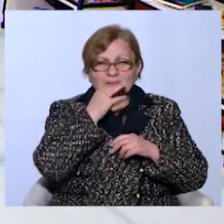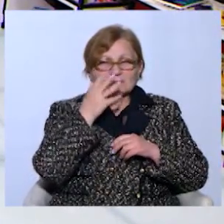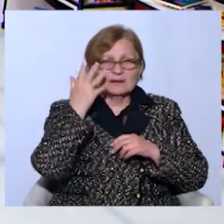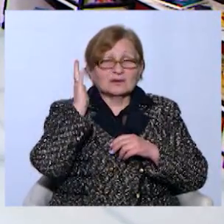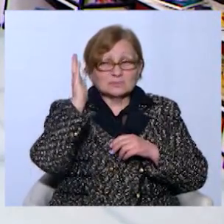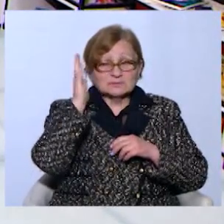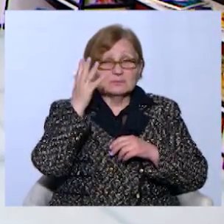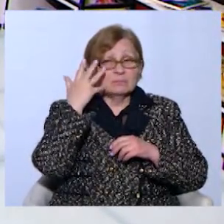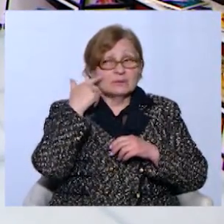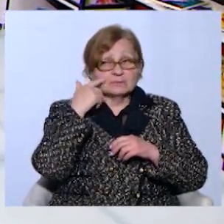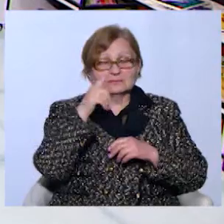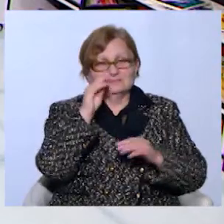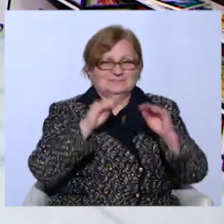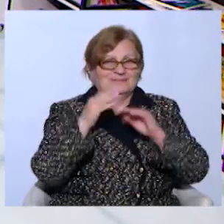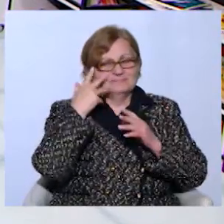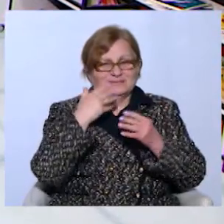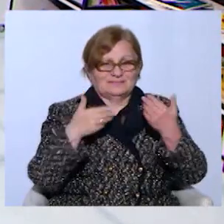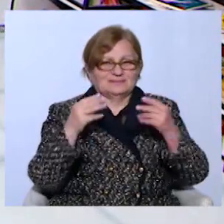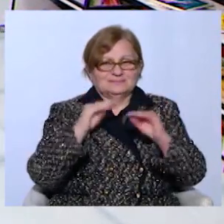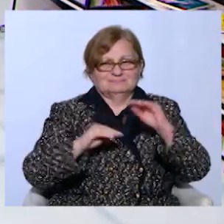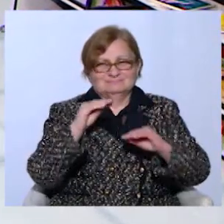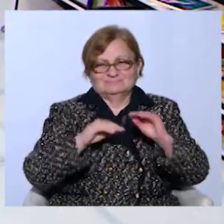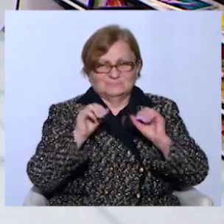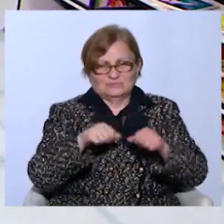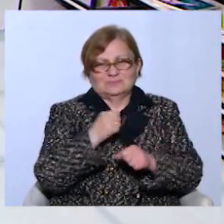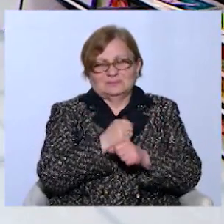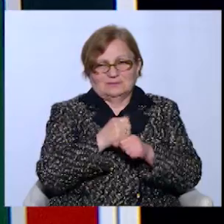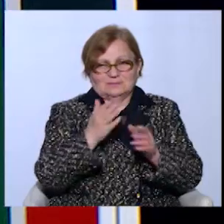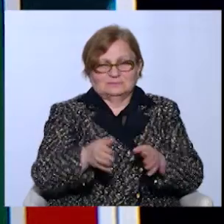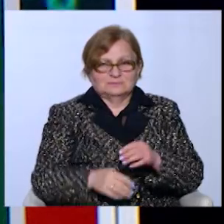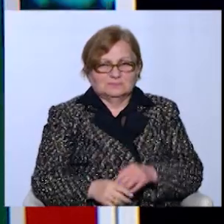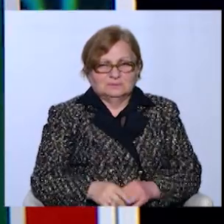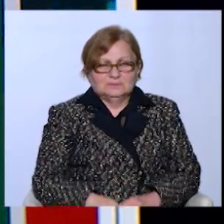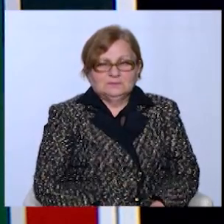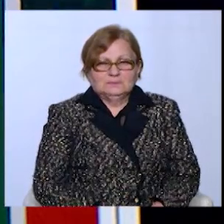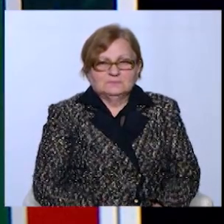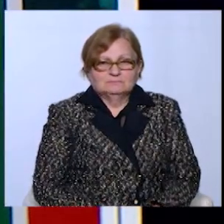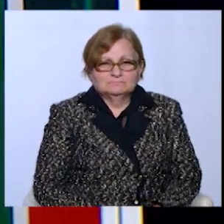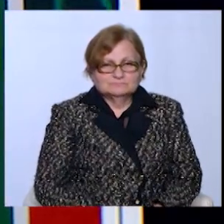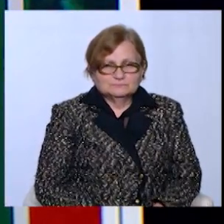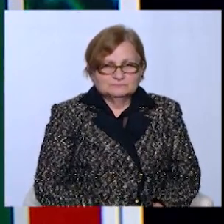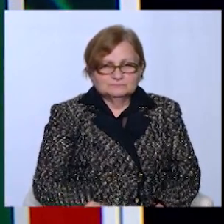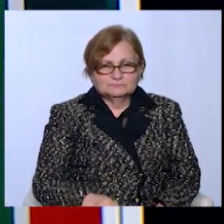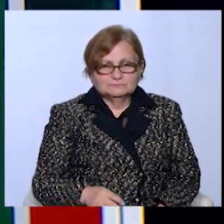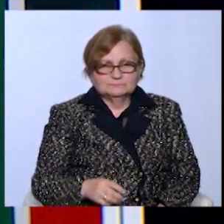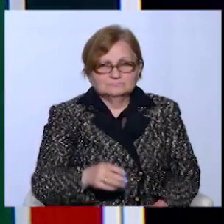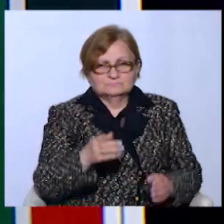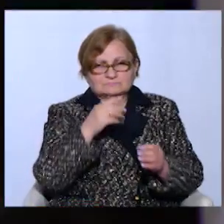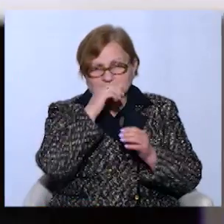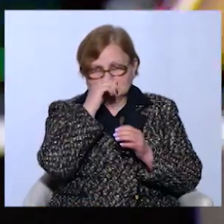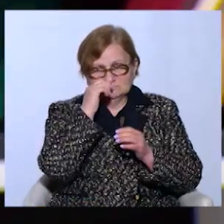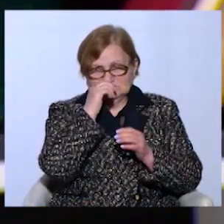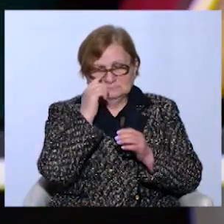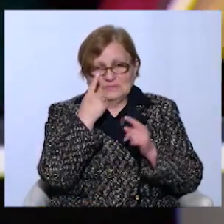ფურცლები როცა გექნებათ, უკვე ფერადი ასეთი ფერადი ფიგურები შეგიძლიათ გააკეთოთ. ნახეთ რას ვაკეთებ. გადავკეცავ აი